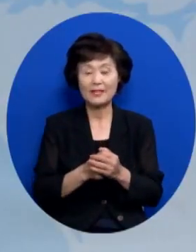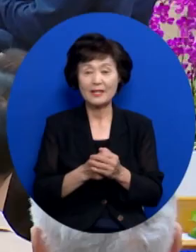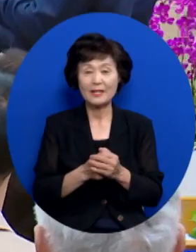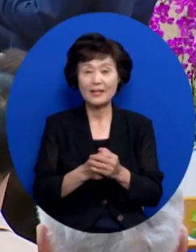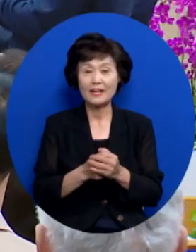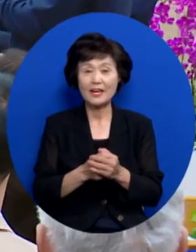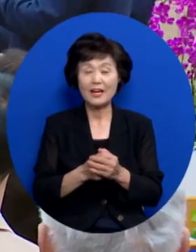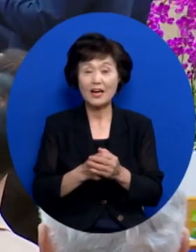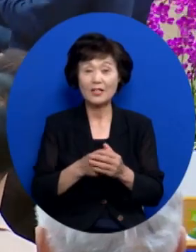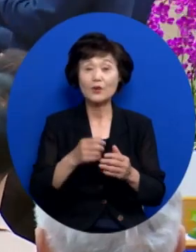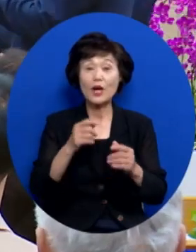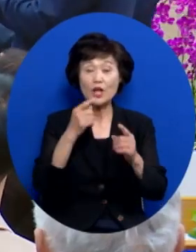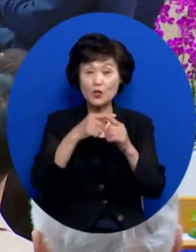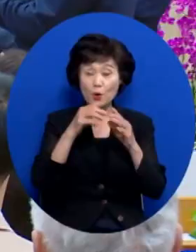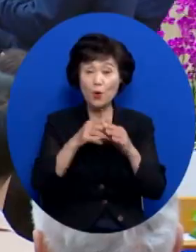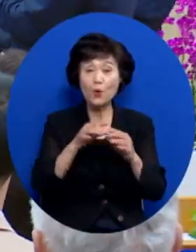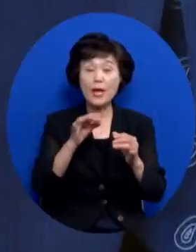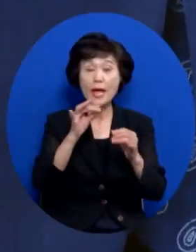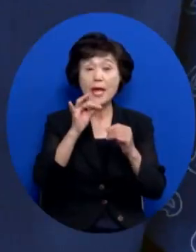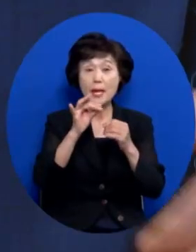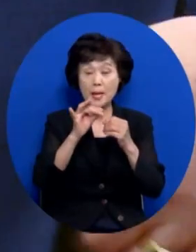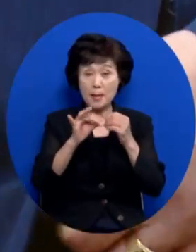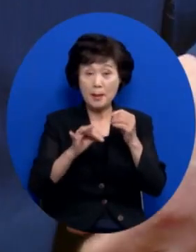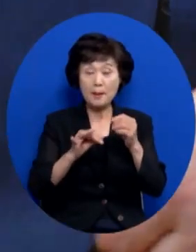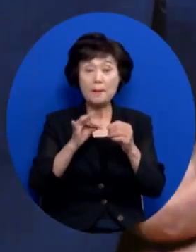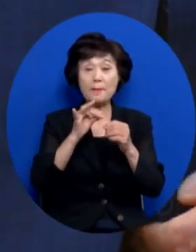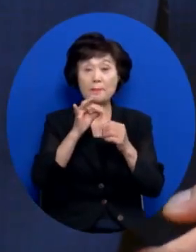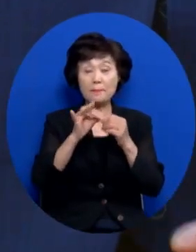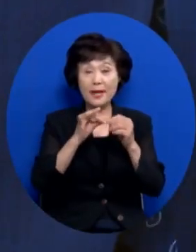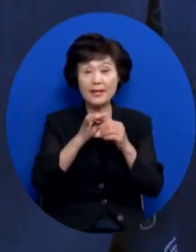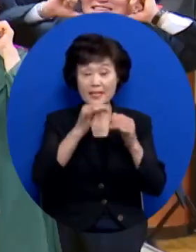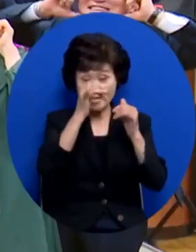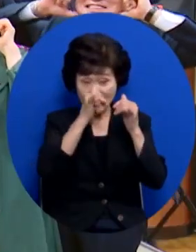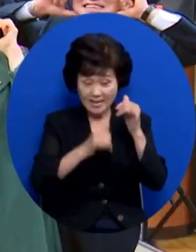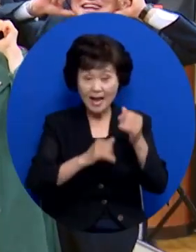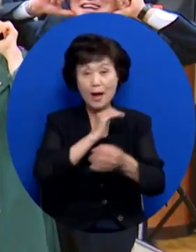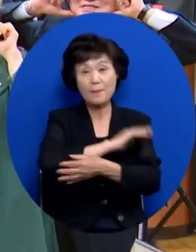편찬 중에 있는 덕화교회 100년사는 오는 9월 울산 지역에 배포될 예정입니다.